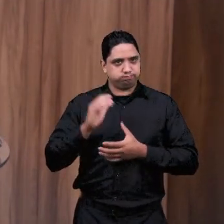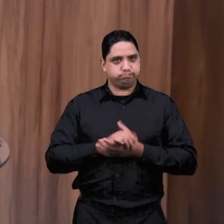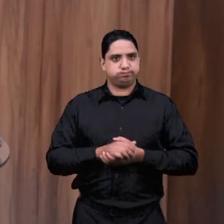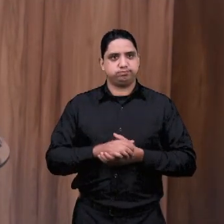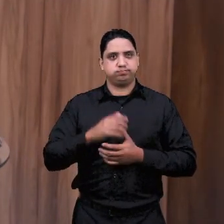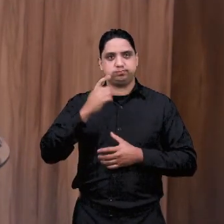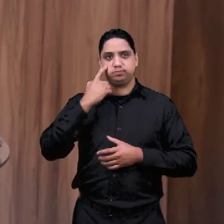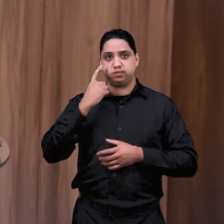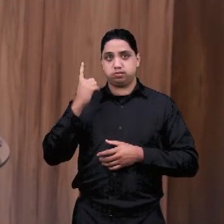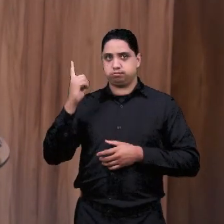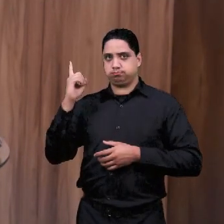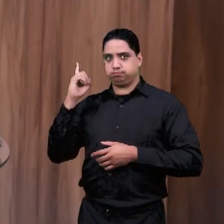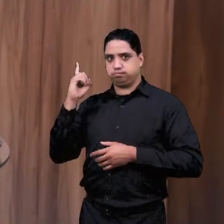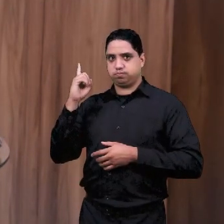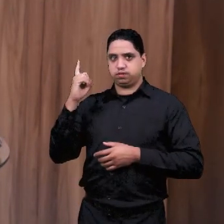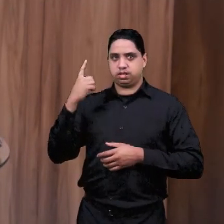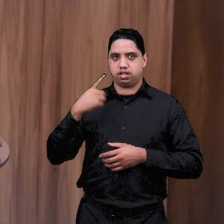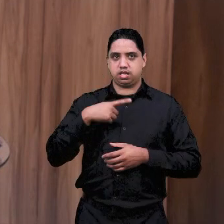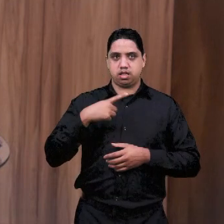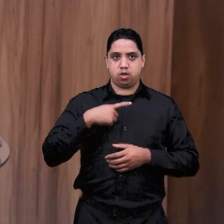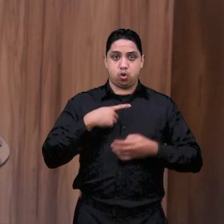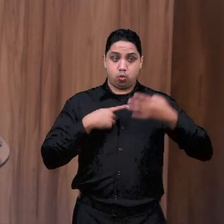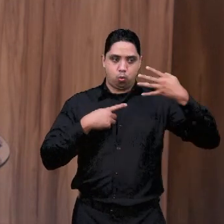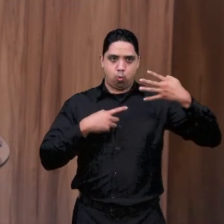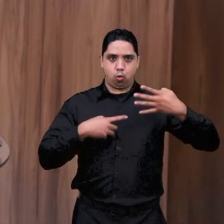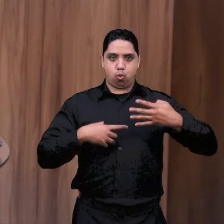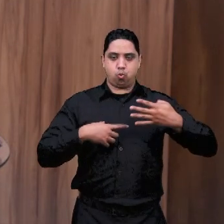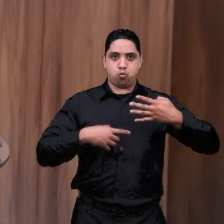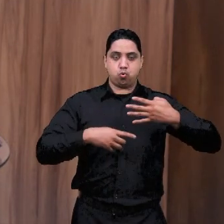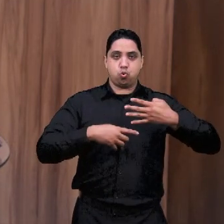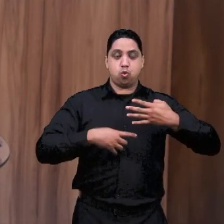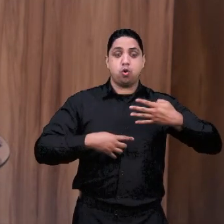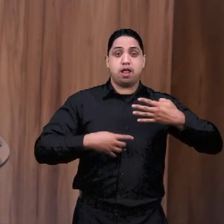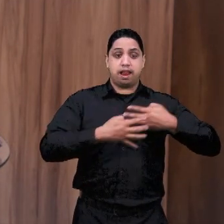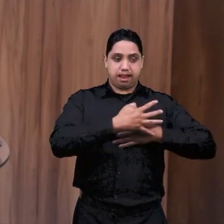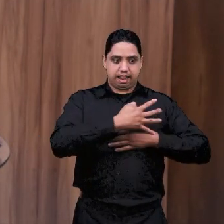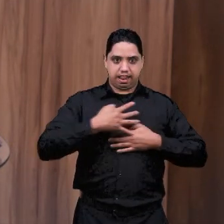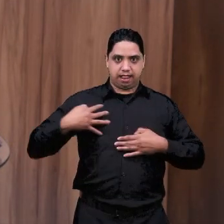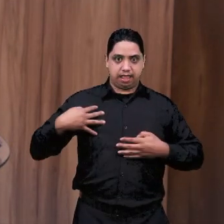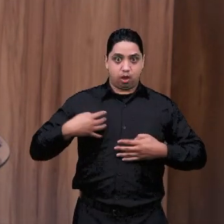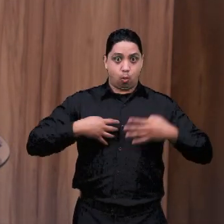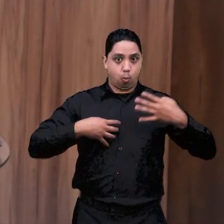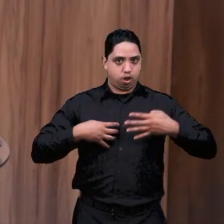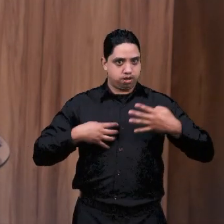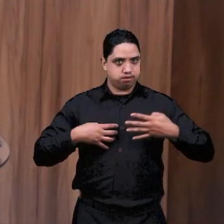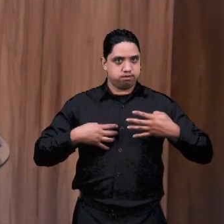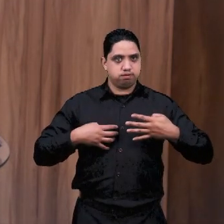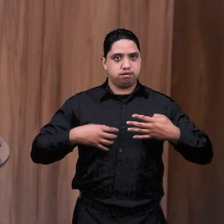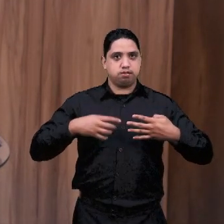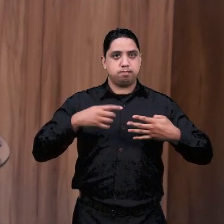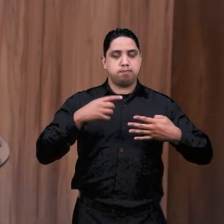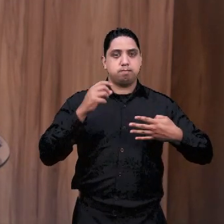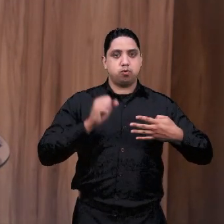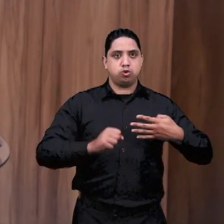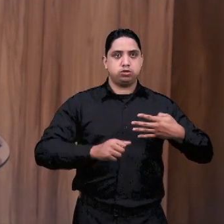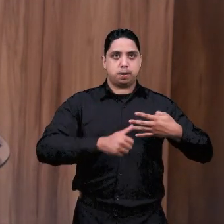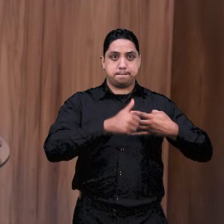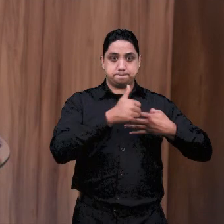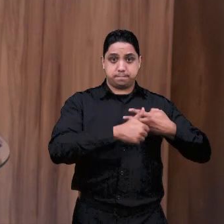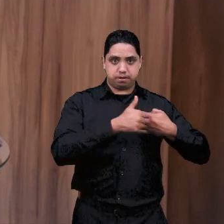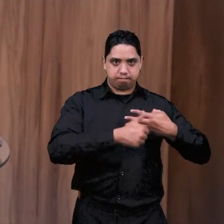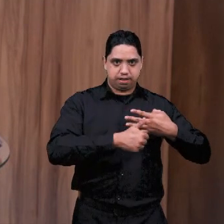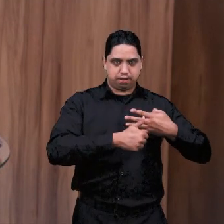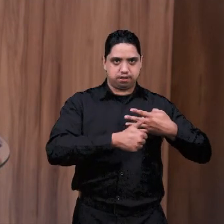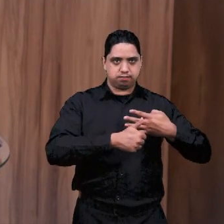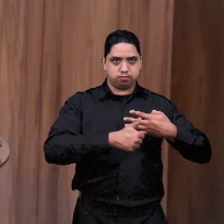dans le compas 4-4, nous pouvons jouer dans le premier temps,